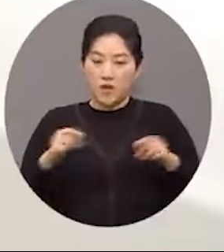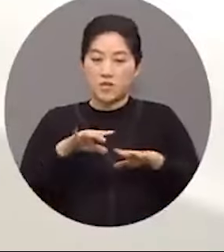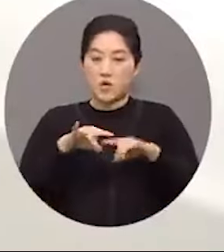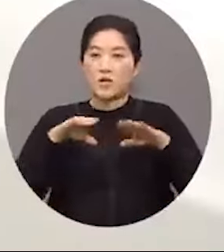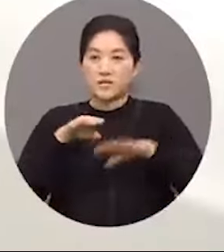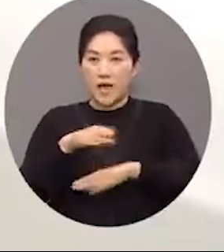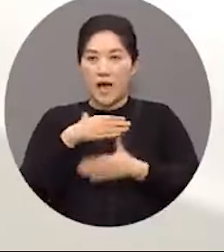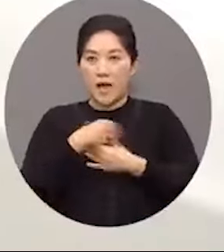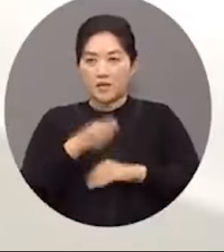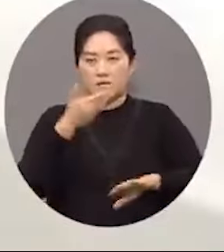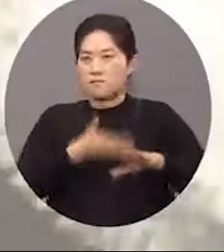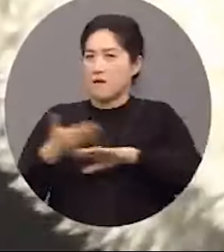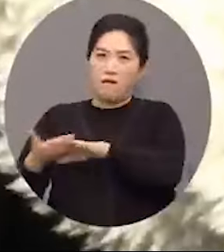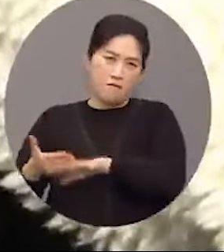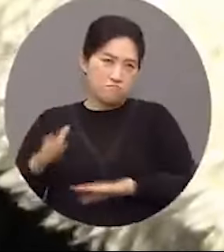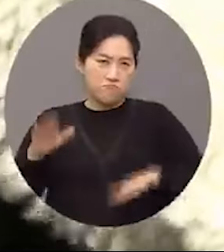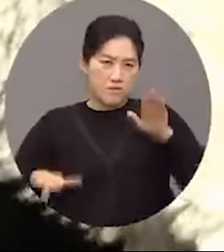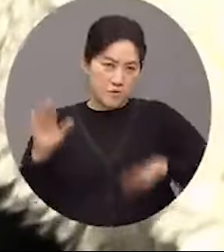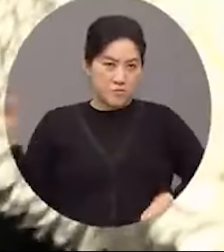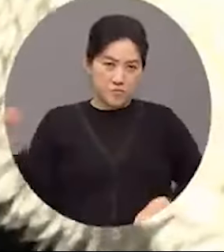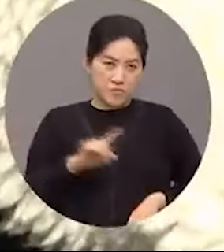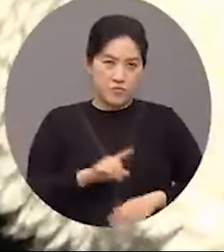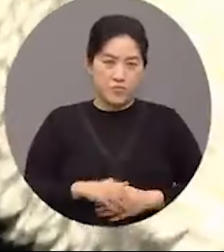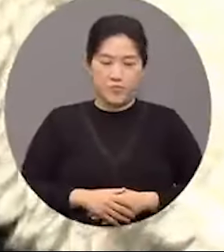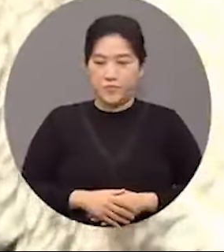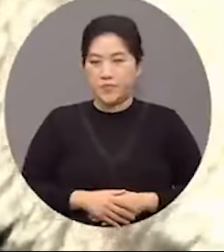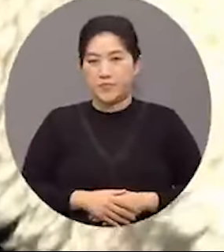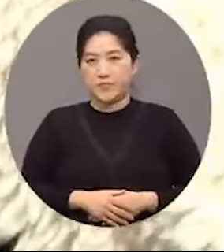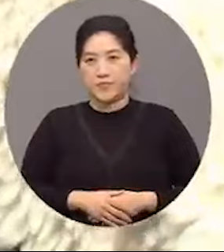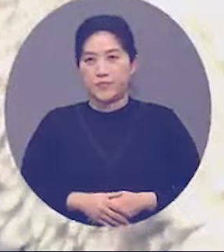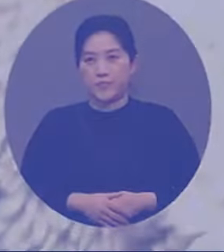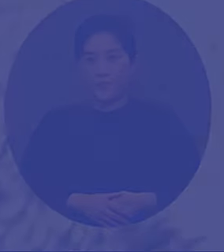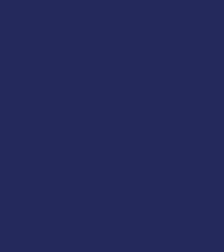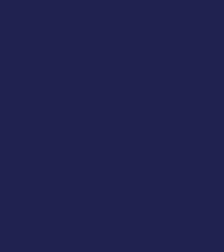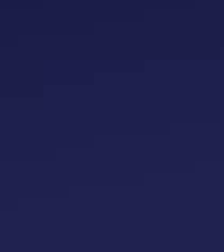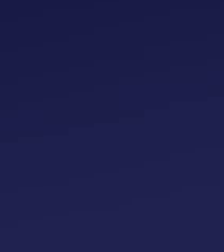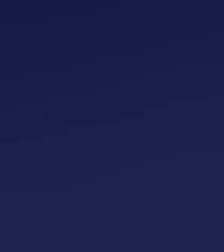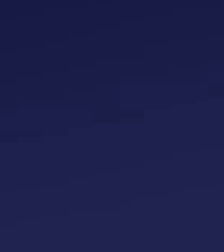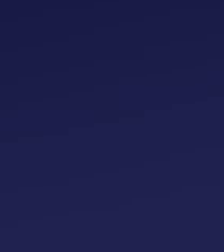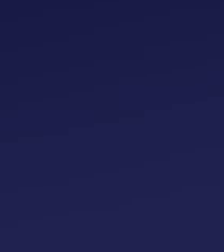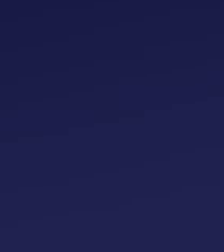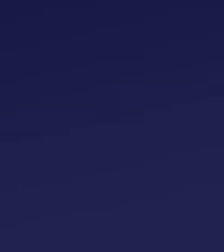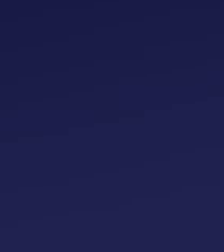안전은 차별받고 있습니다. MBC 뉴스 박진준입니다.